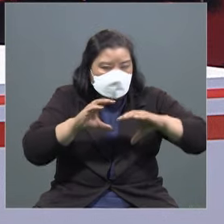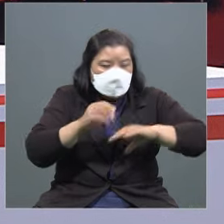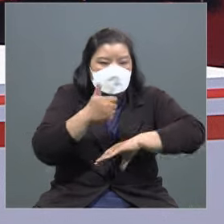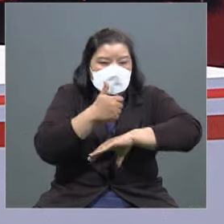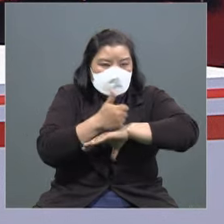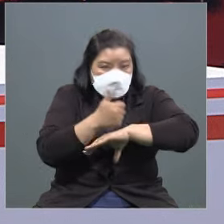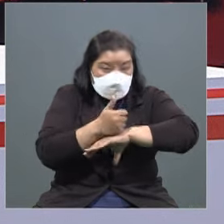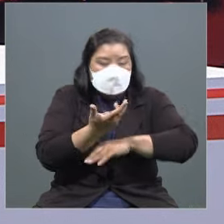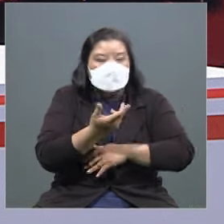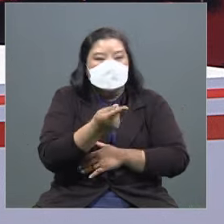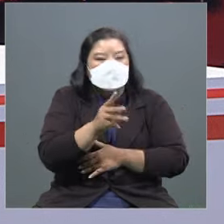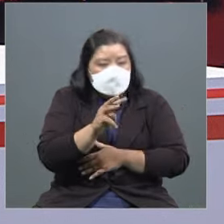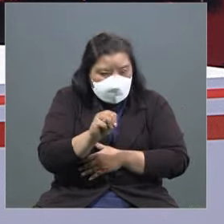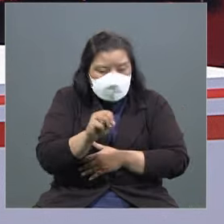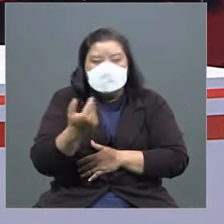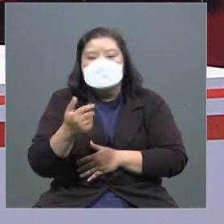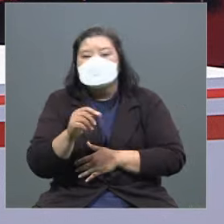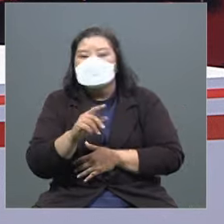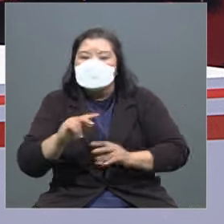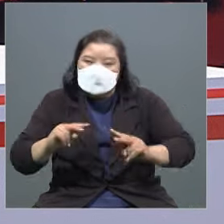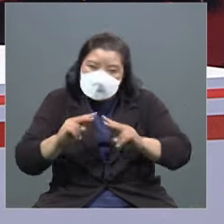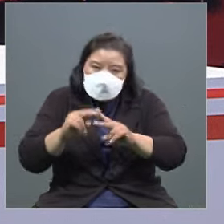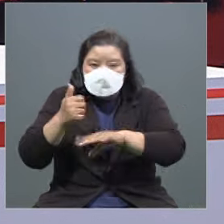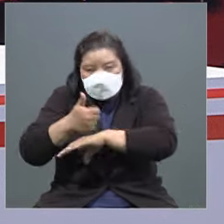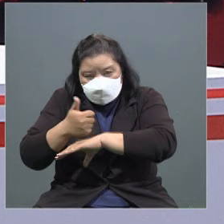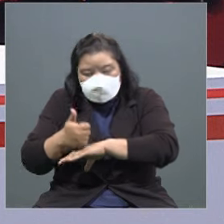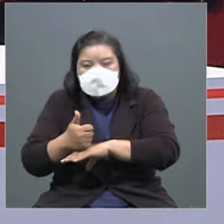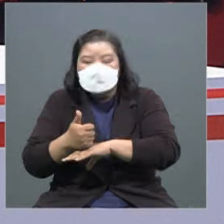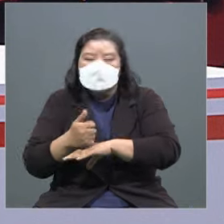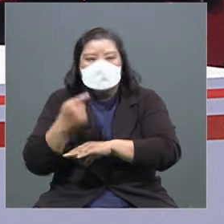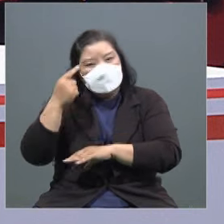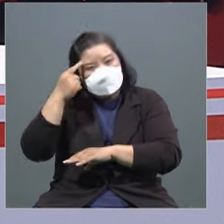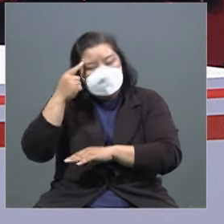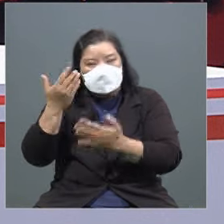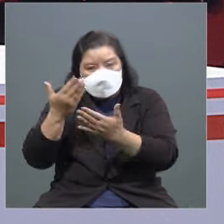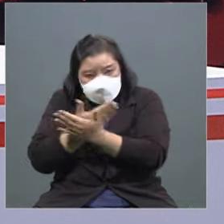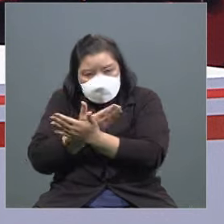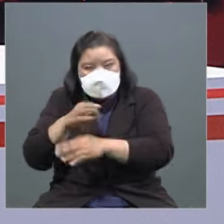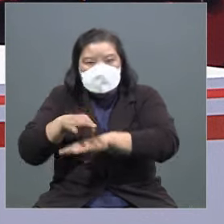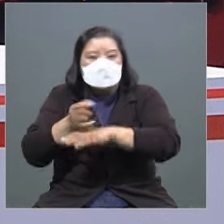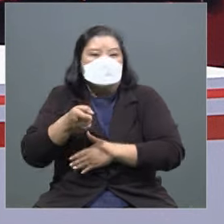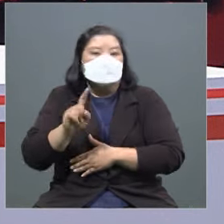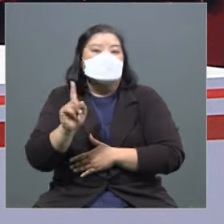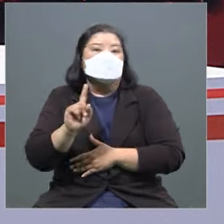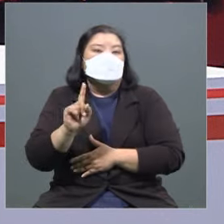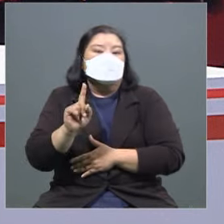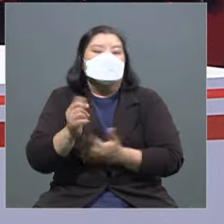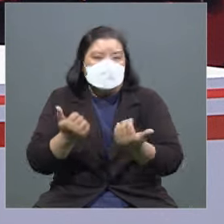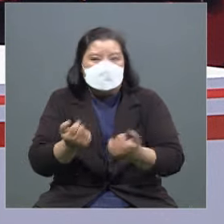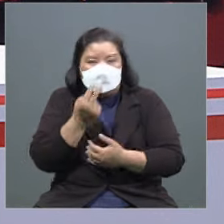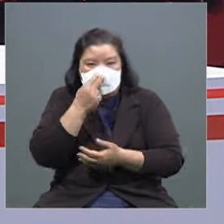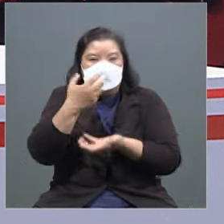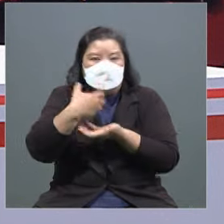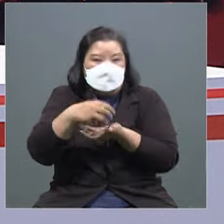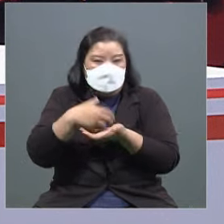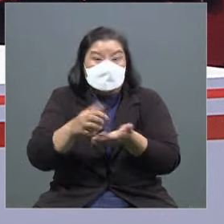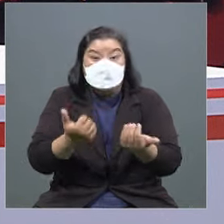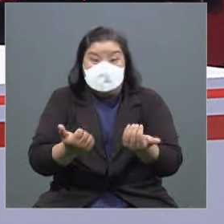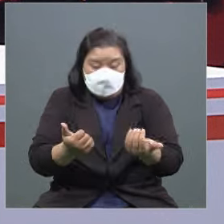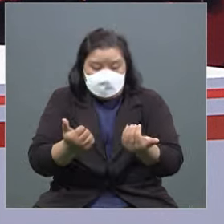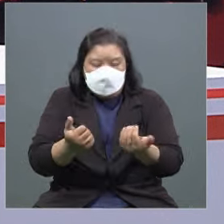แตกต่างกันมากน้อยแค่ไหนอย่างไรปรับใครเข้าใครออกอะไรยังไงออ่ารวมไปถึงทิศทางจะเป็นอย่างไรด้วยเดี๋ยวติดตามกันนะครับทางโทรศัพท์กับ